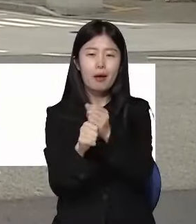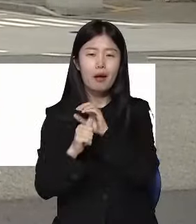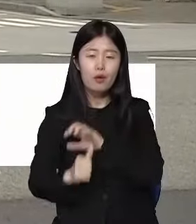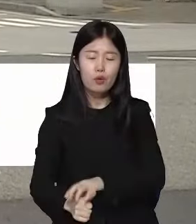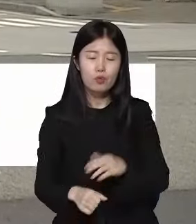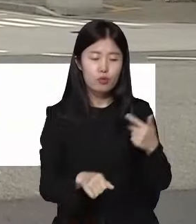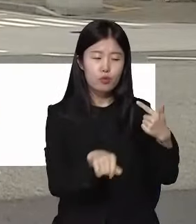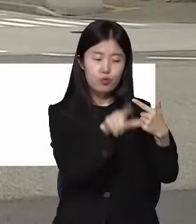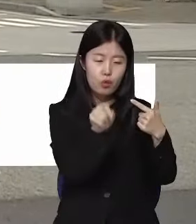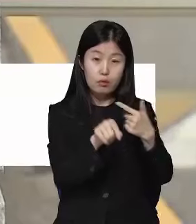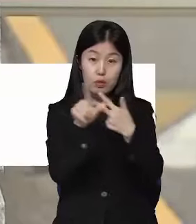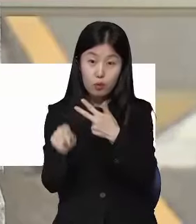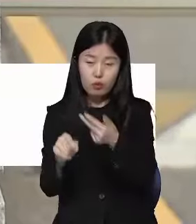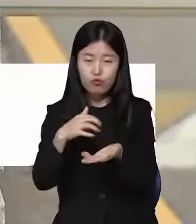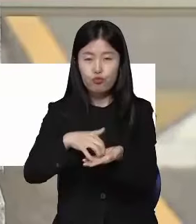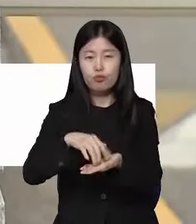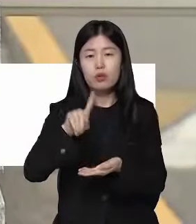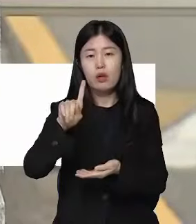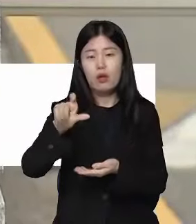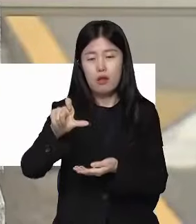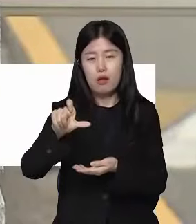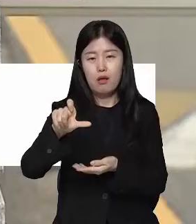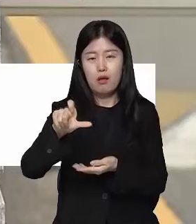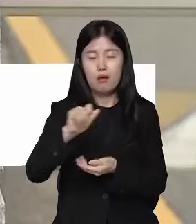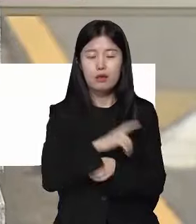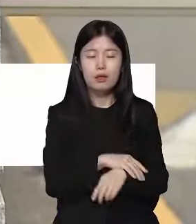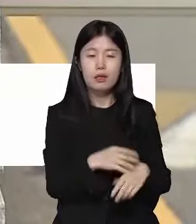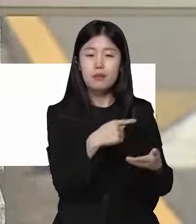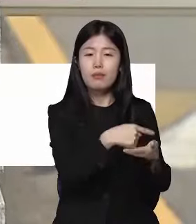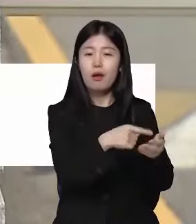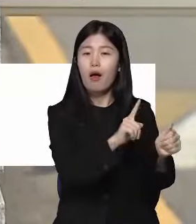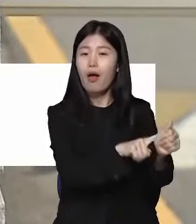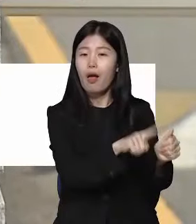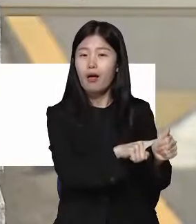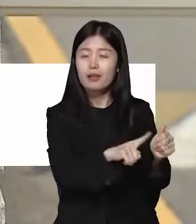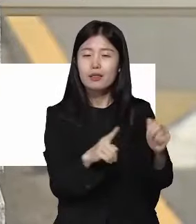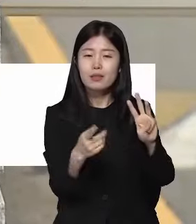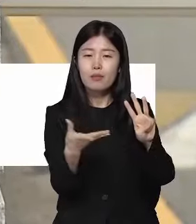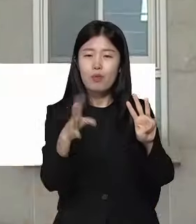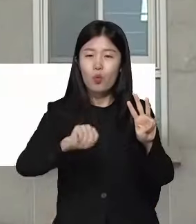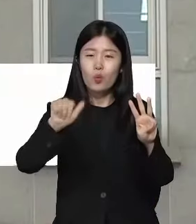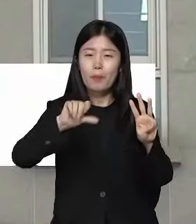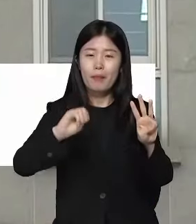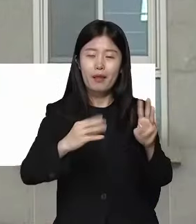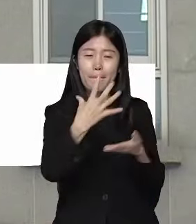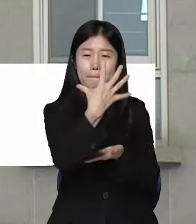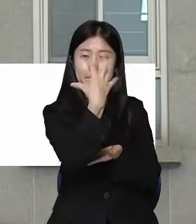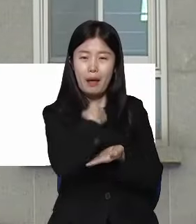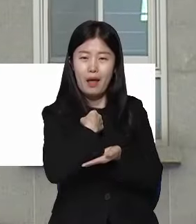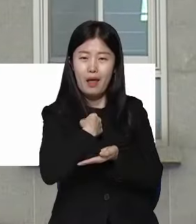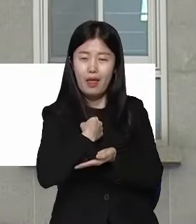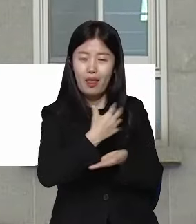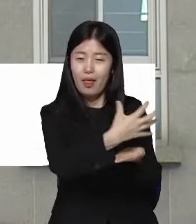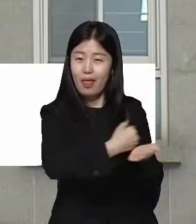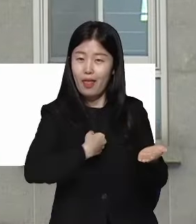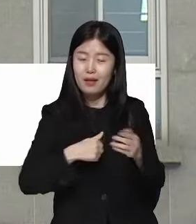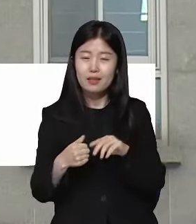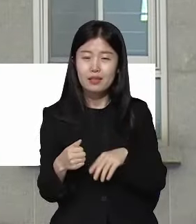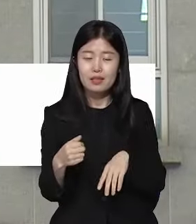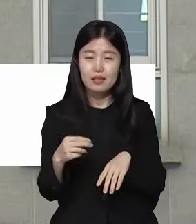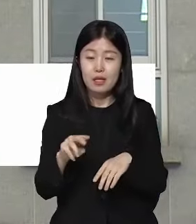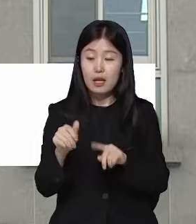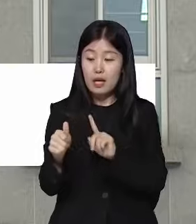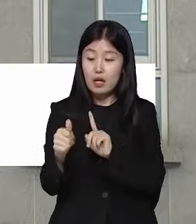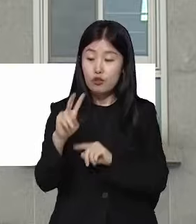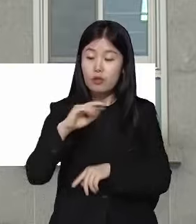7월까지 15차례에 걸쳐 피해자에게 3억 5천만 원을 가로챈 27살 A씨를 사기 혐의로 구속했다고